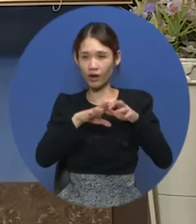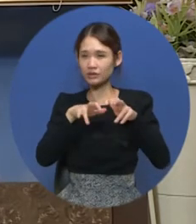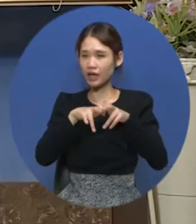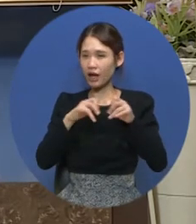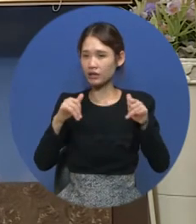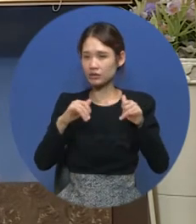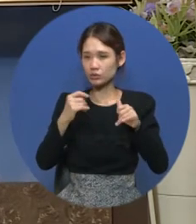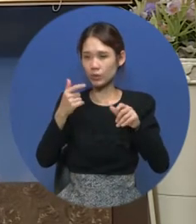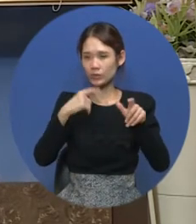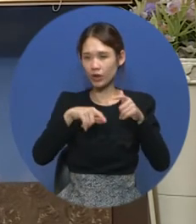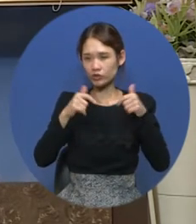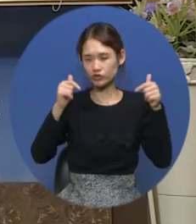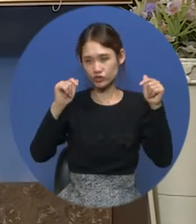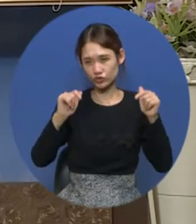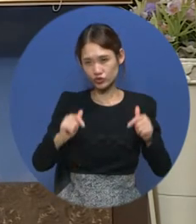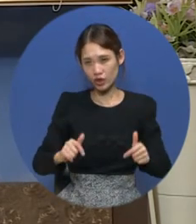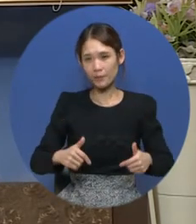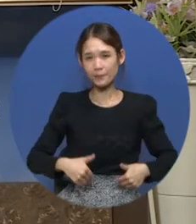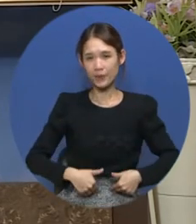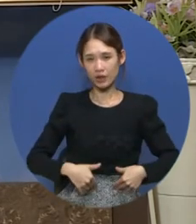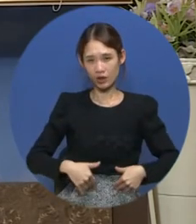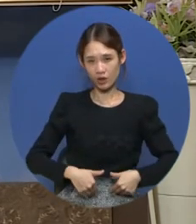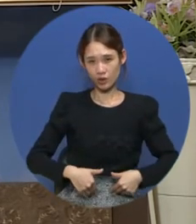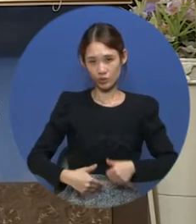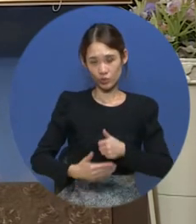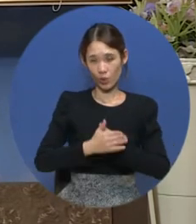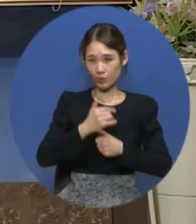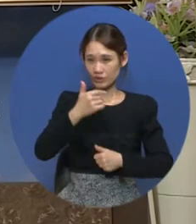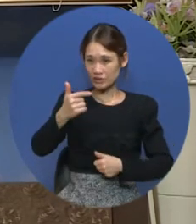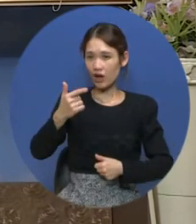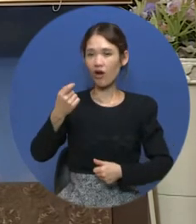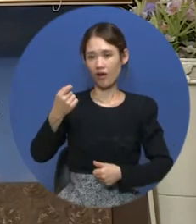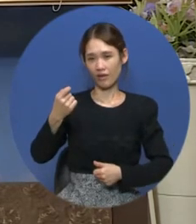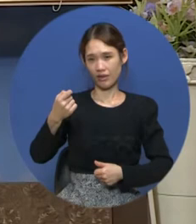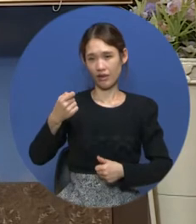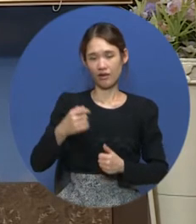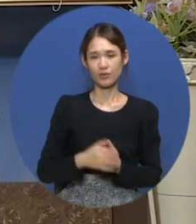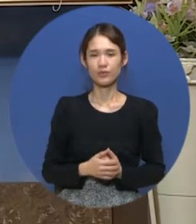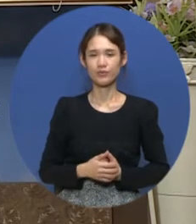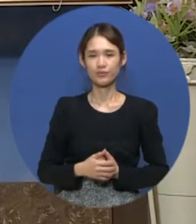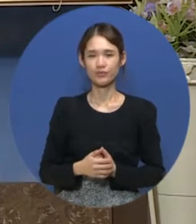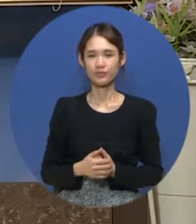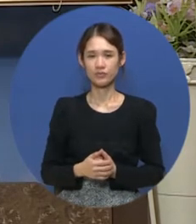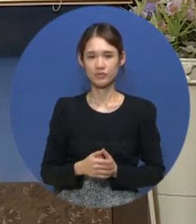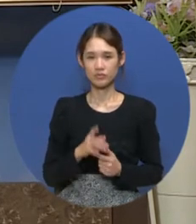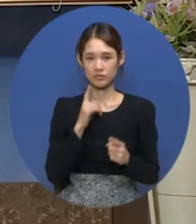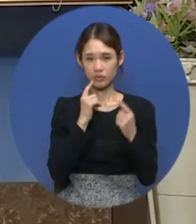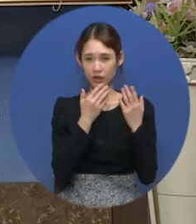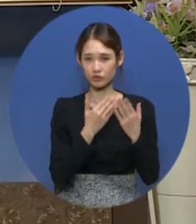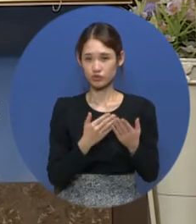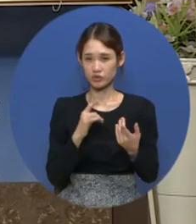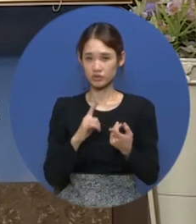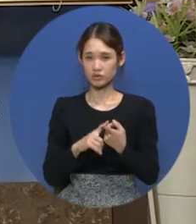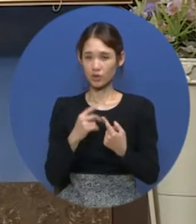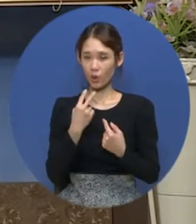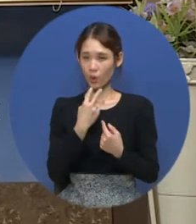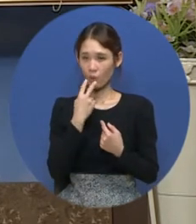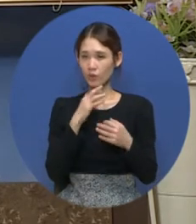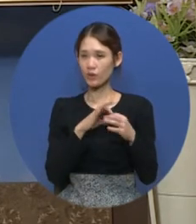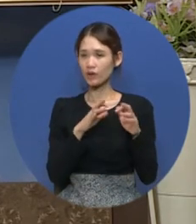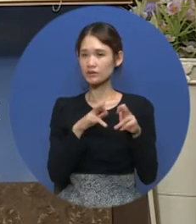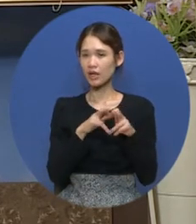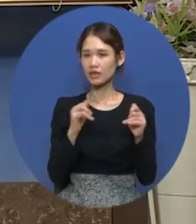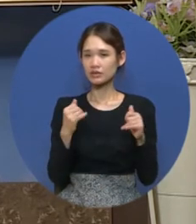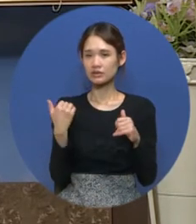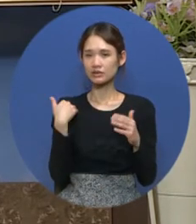조금이라도 줄이는 데 어느 될 수 있지 않을까 하는 생각이 드는데요 아 또 말씀해주신 것처럼 호흡기 장애인 으로 재